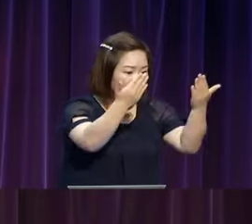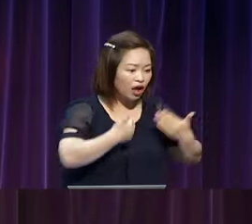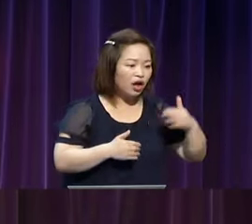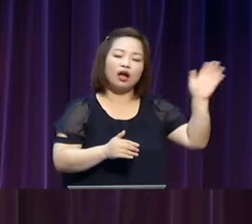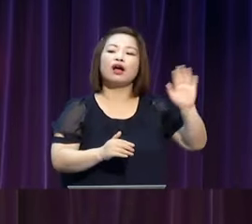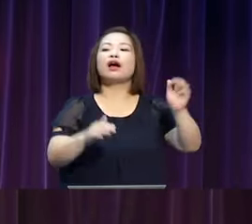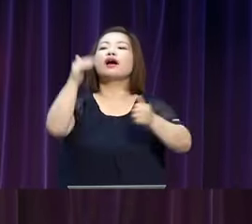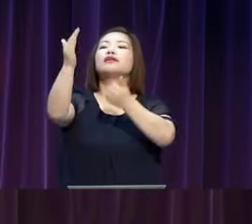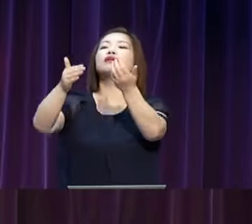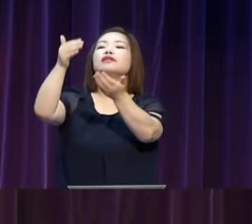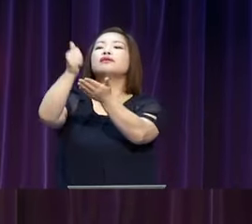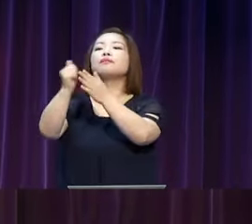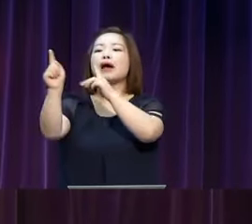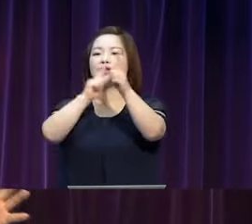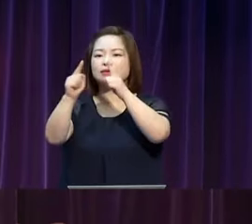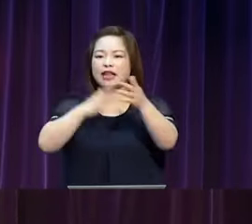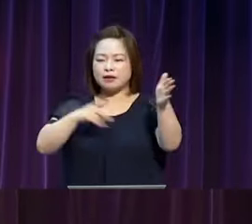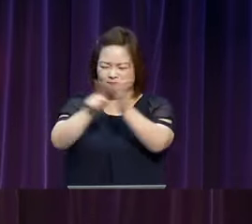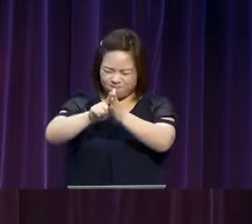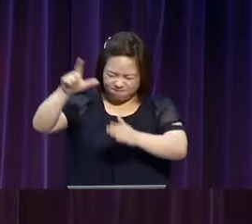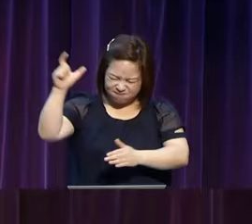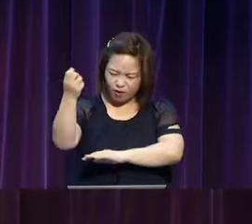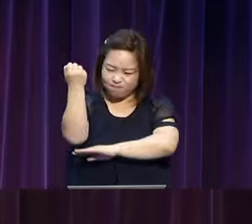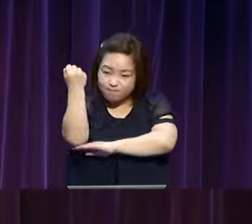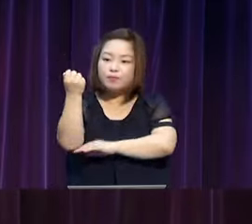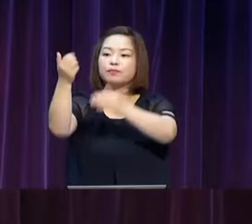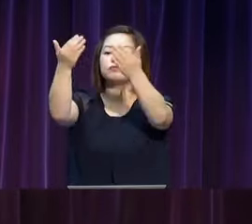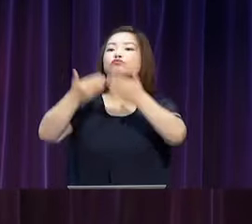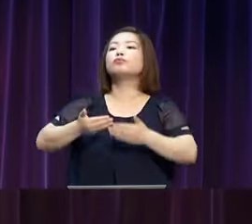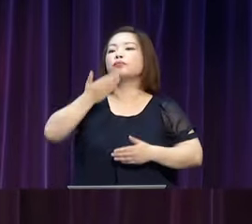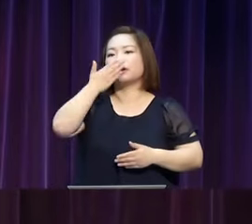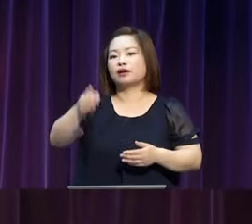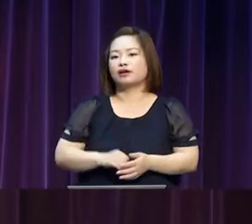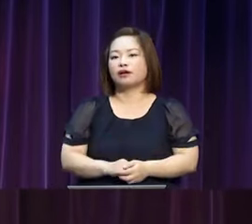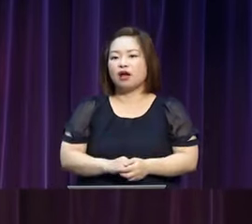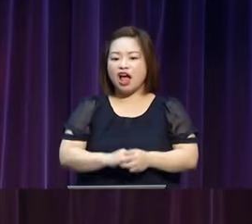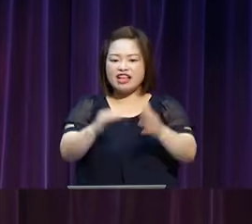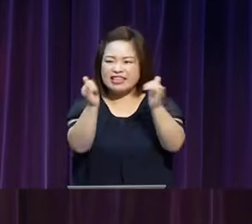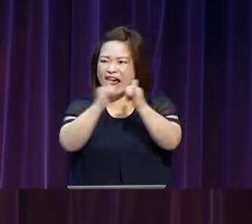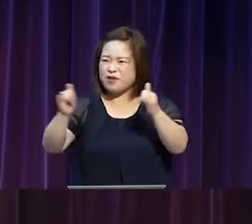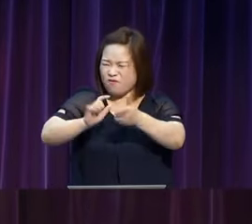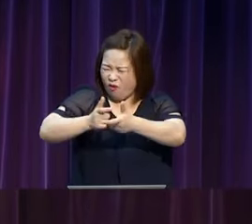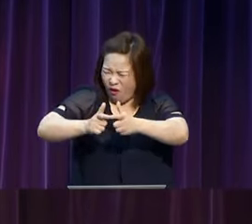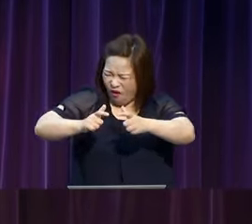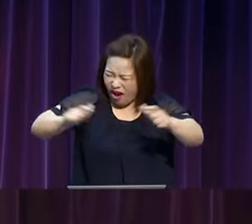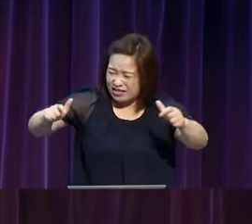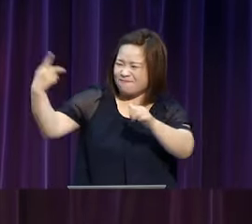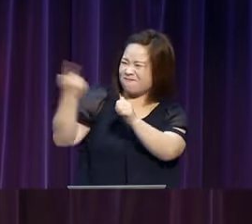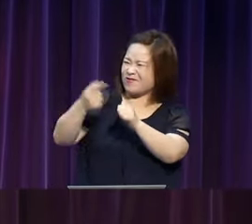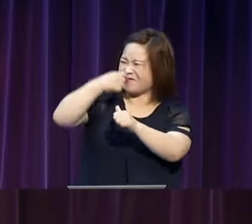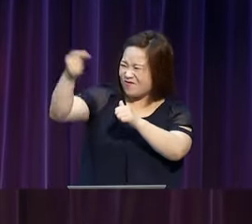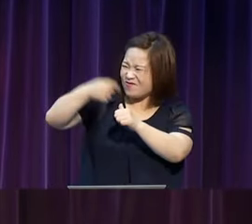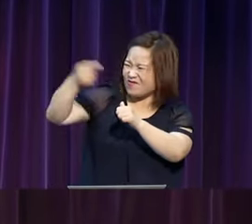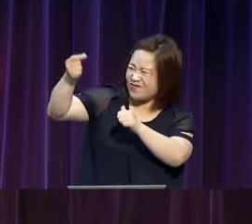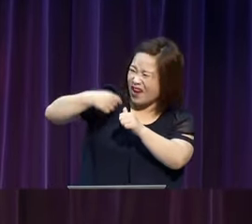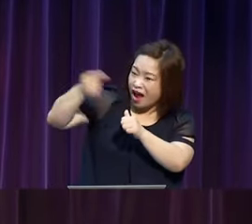겁니다. 사람들이 뭐라고 말하든지 하나님의 말씀이 나를 붙잡아주는